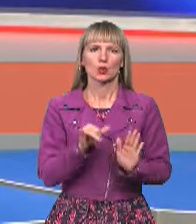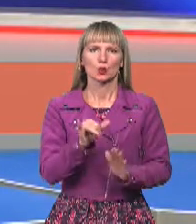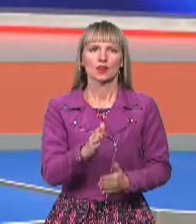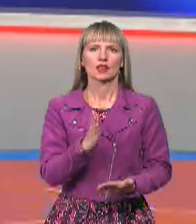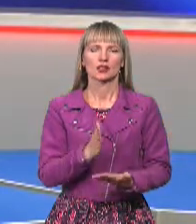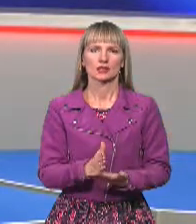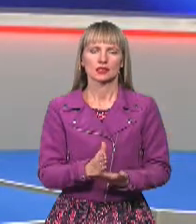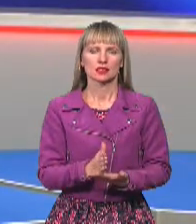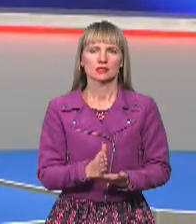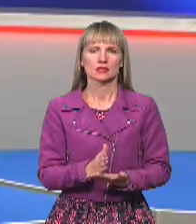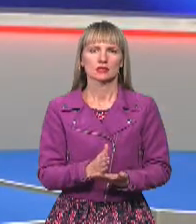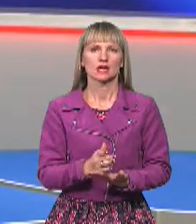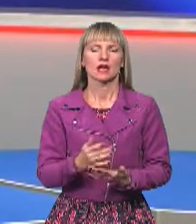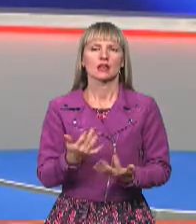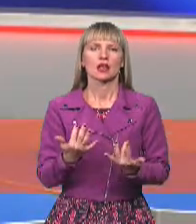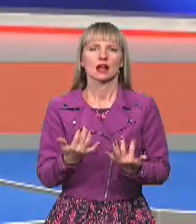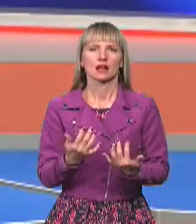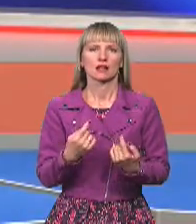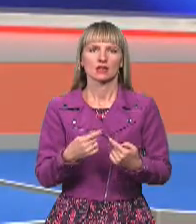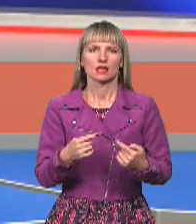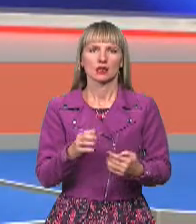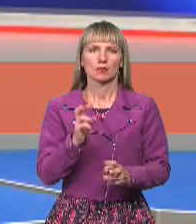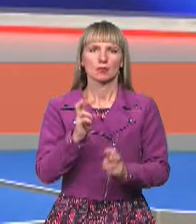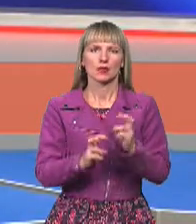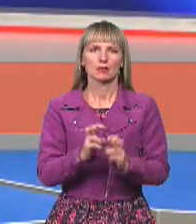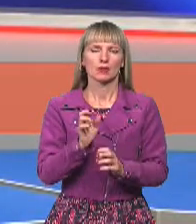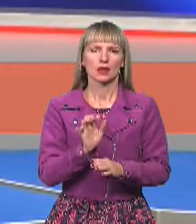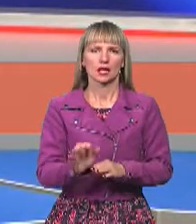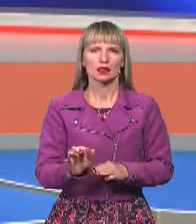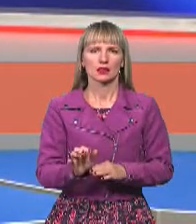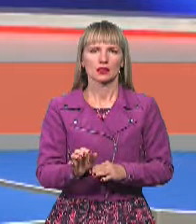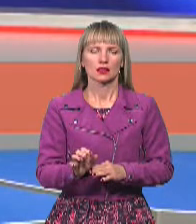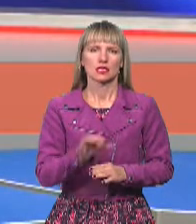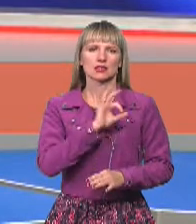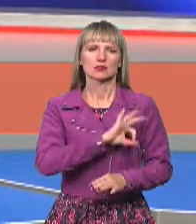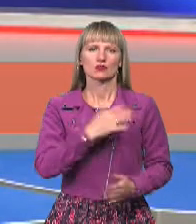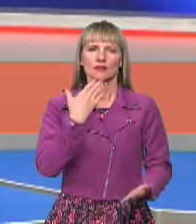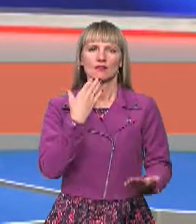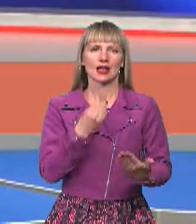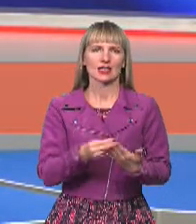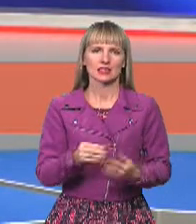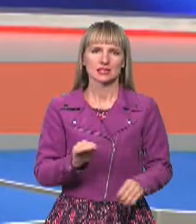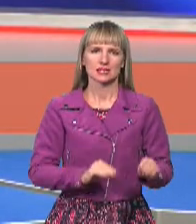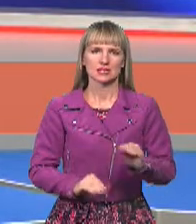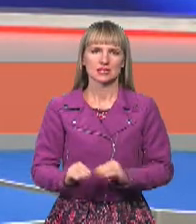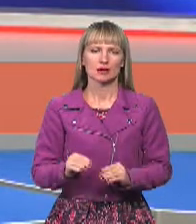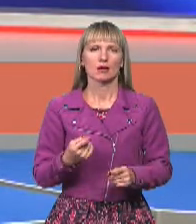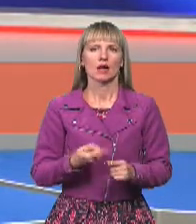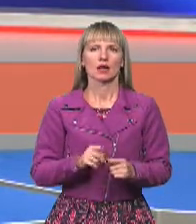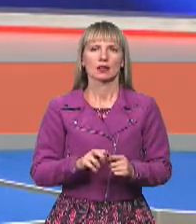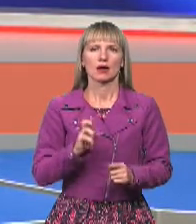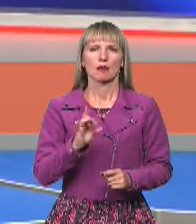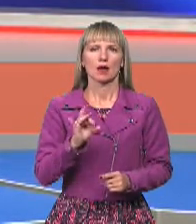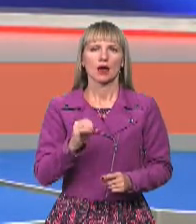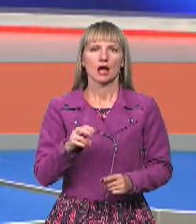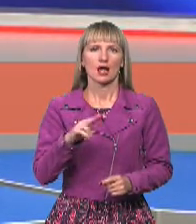что некоторые предприятия себе внедряют собственные системы. Но это брендовые